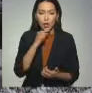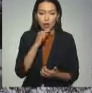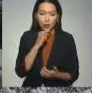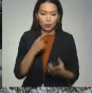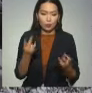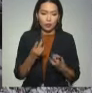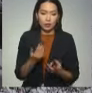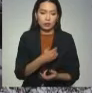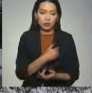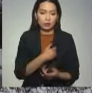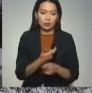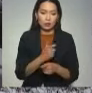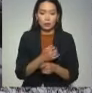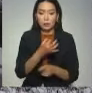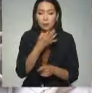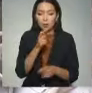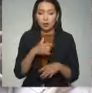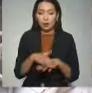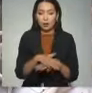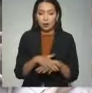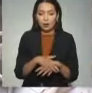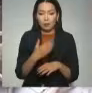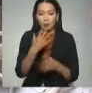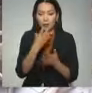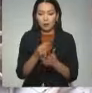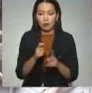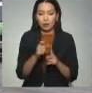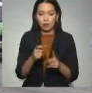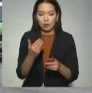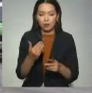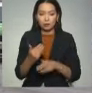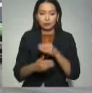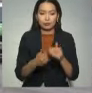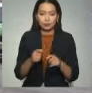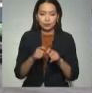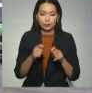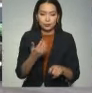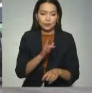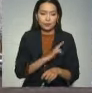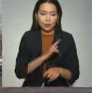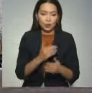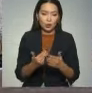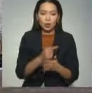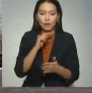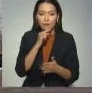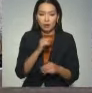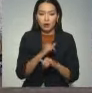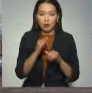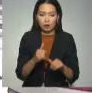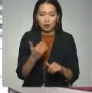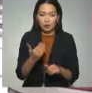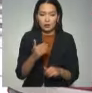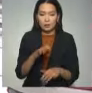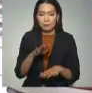Эта инициатива особенно понравилась экспертам. По их словам, это поможет сделать так, чтобы средства работали на экономику, а не на коммерческие